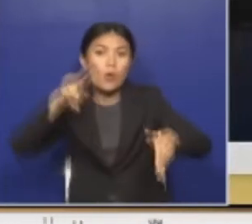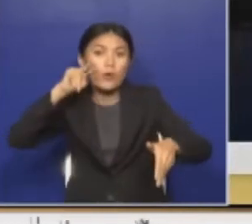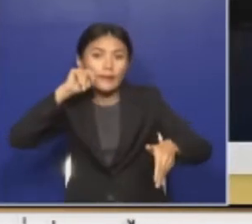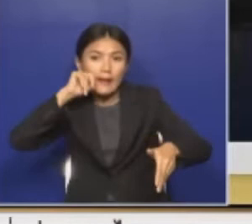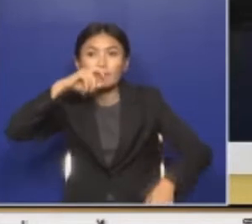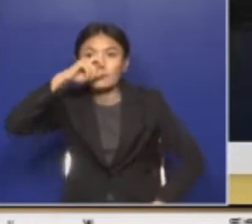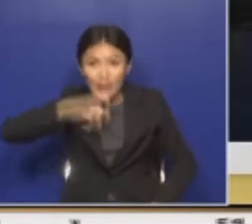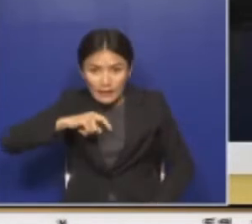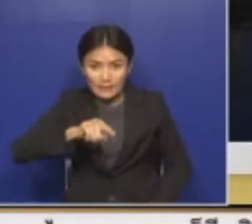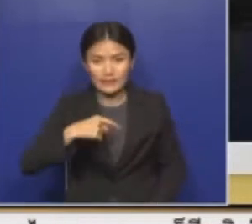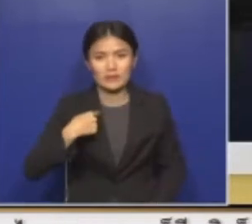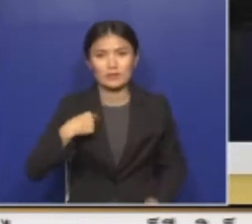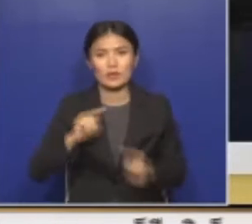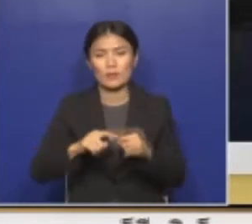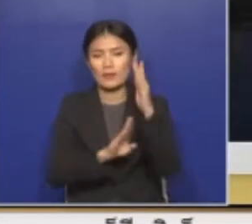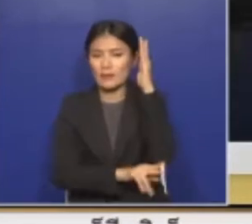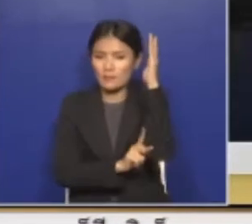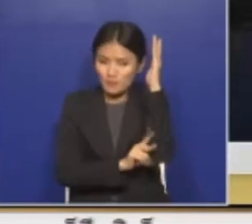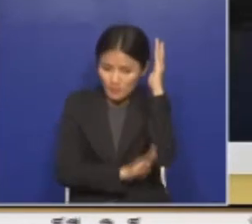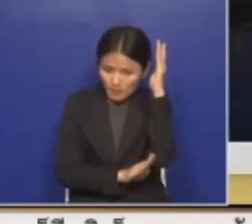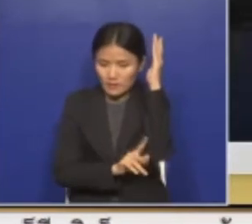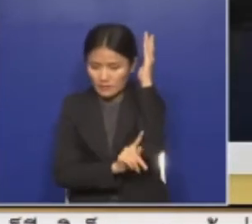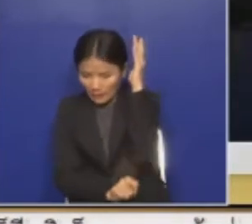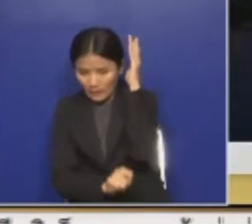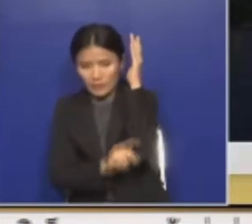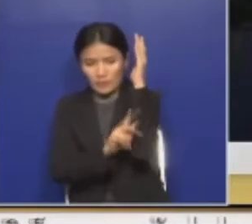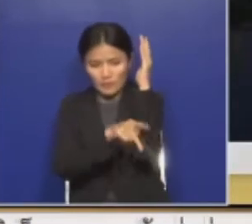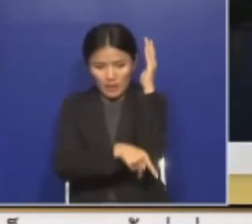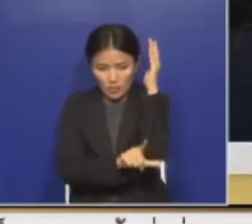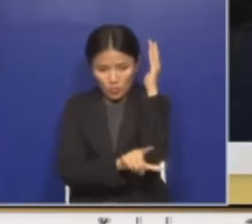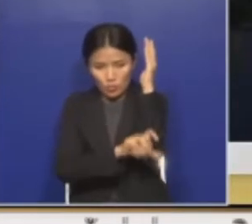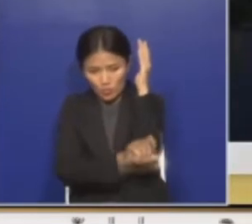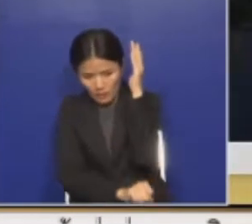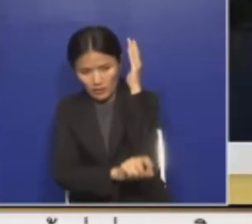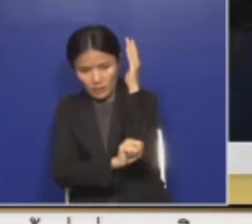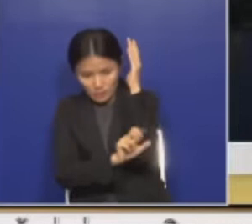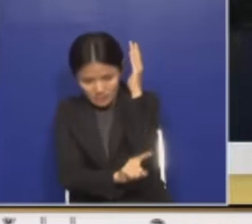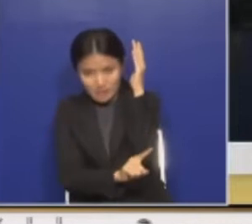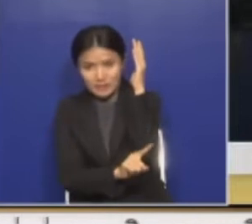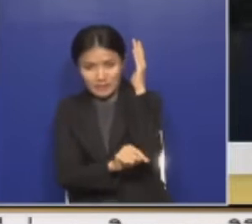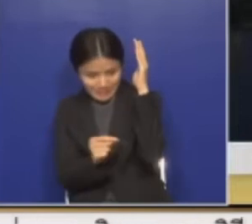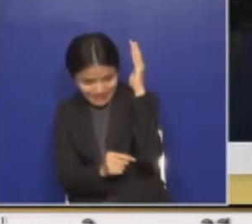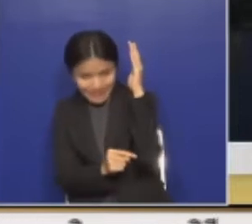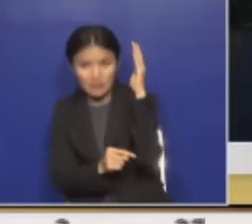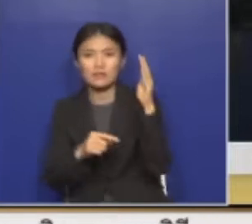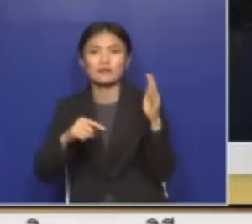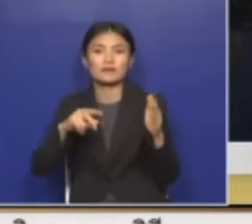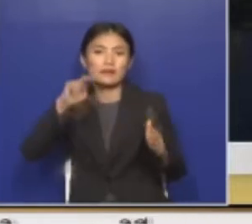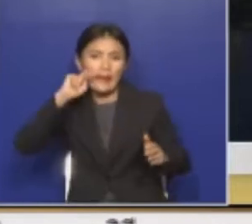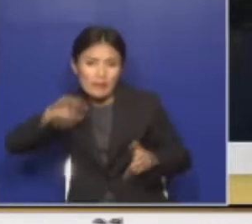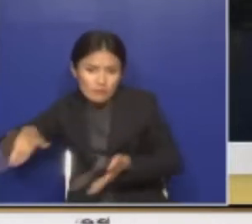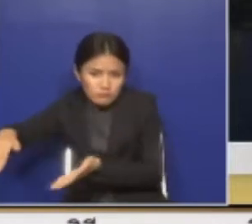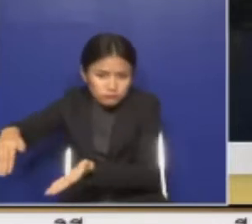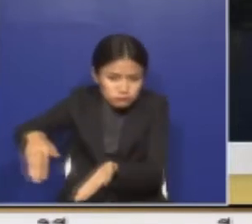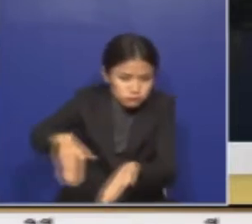ไทยกระบี่ตรังพัทลุงสงขลานครศรีธรรมราชอันนี้คือความหวังที่จะ